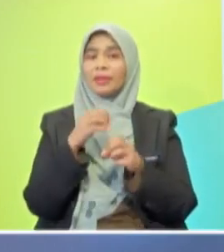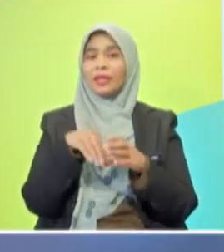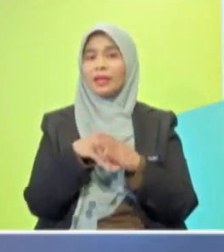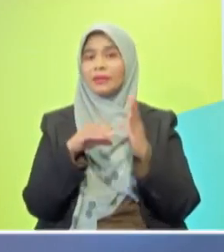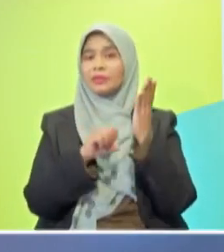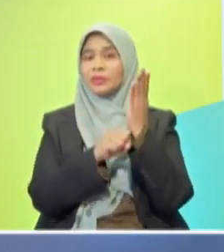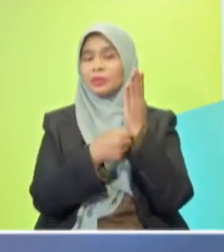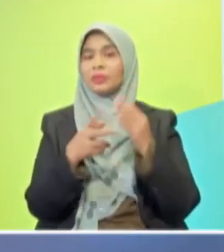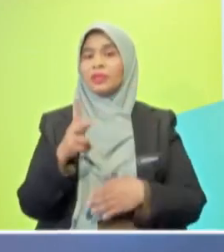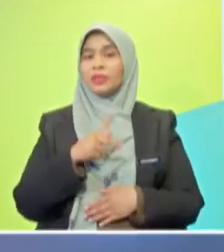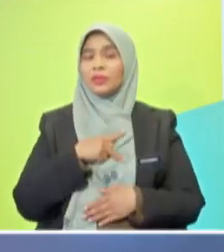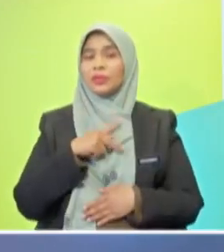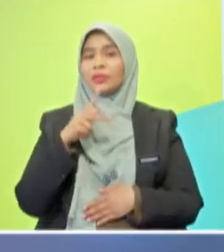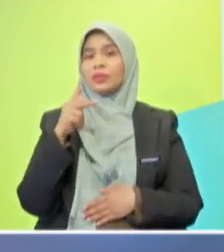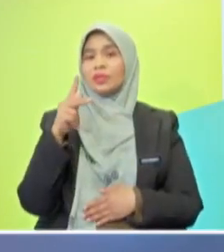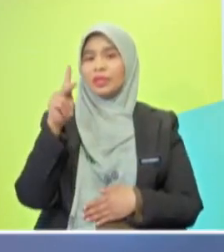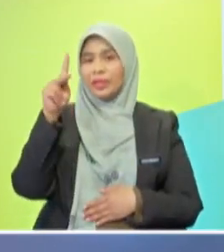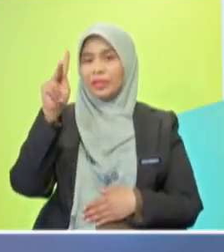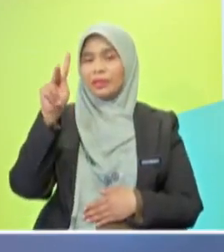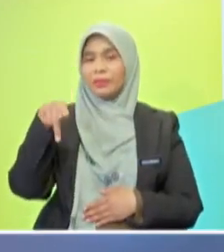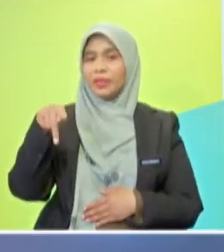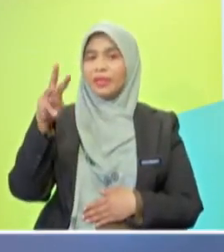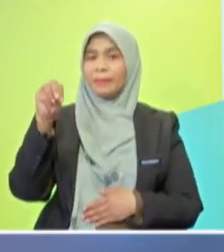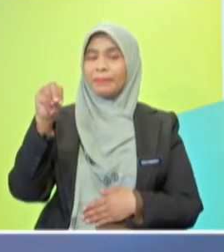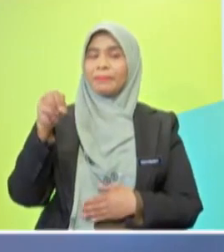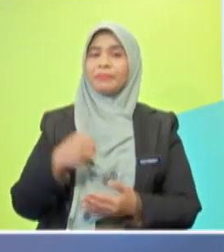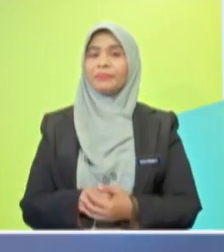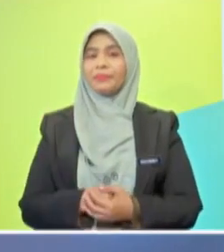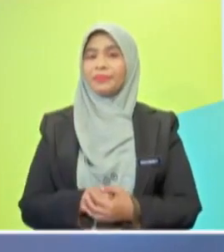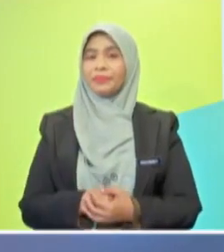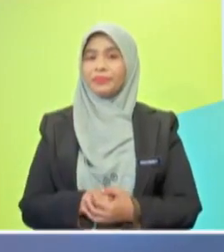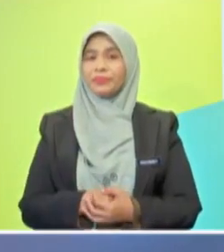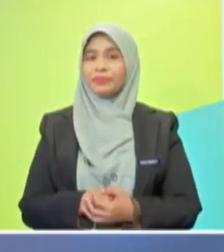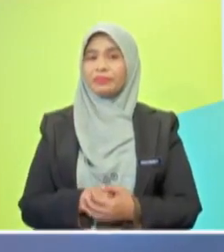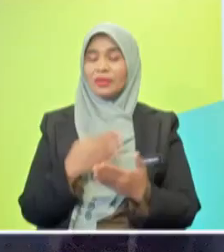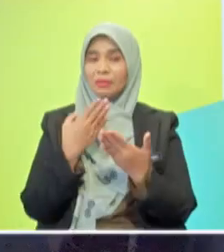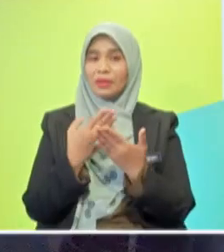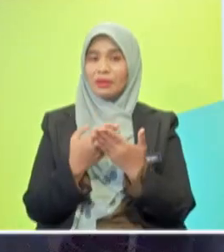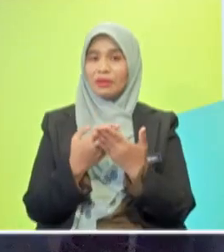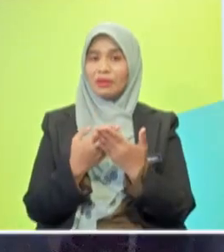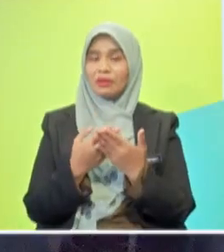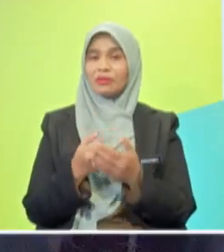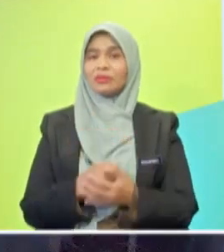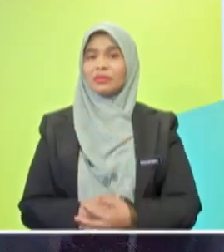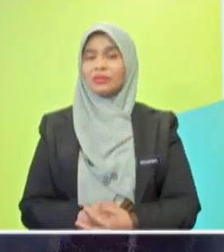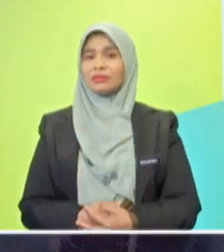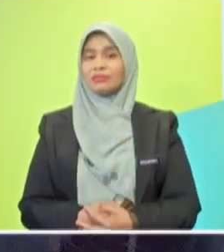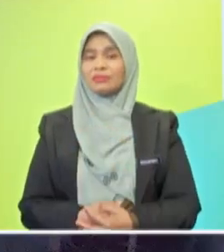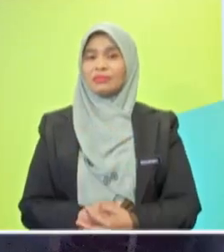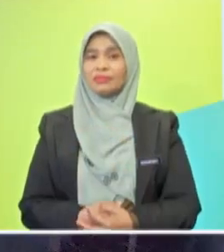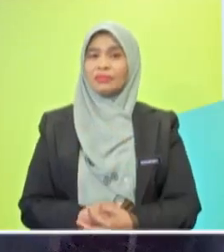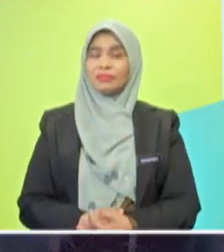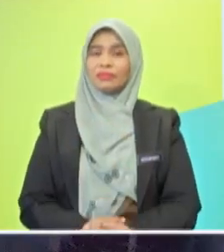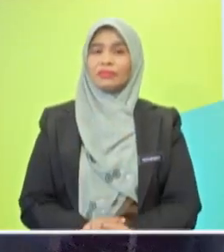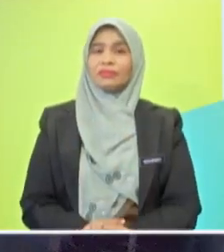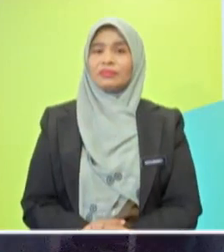portal Sumberku di KPM Sumberku. Okey, baik Ustazah. Dengar kata Ustazah dia nak buat persembahan. Murid-murid